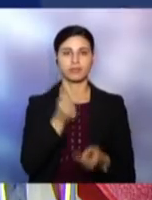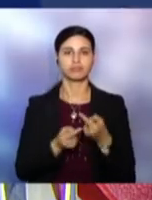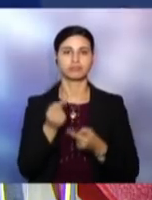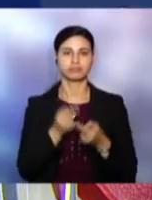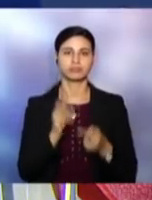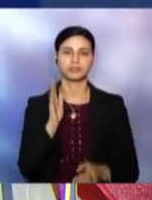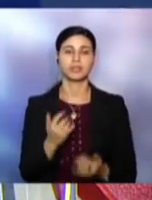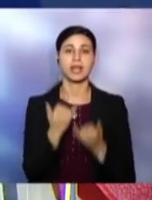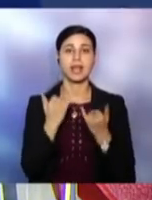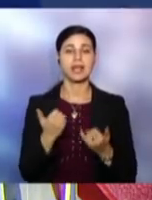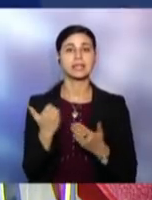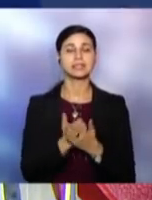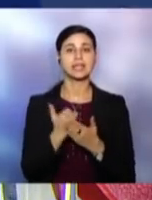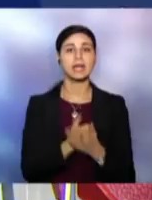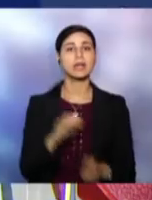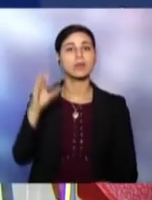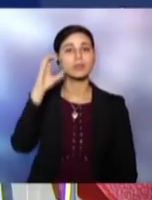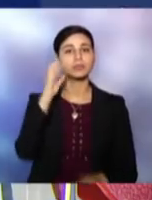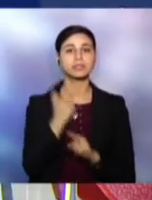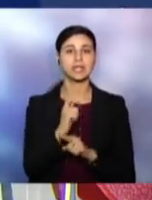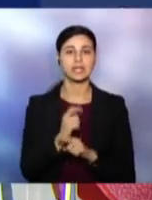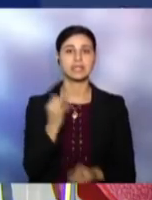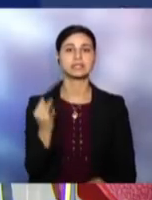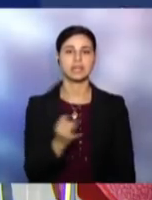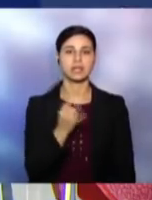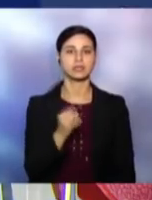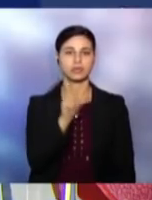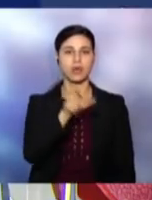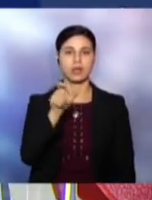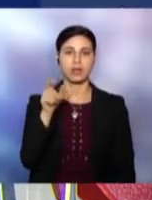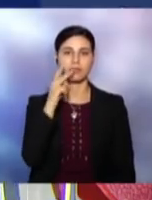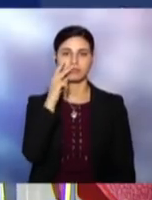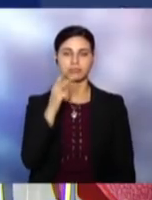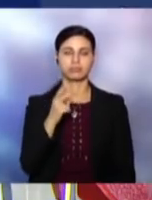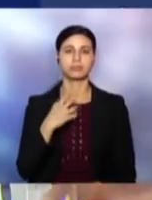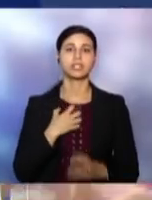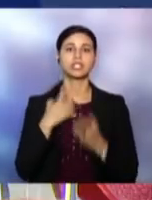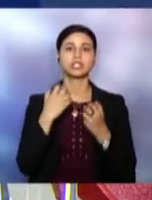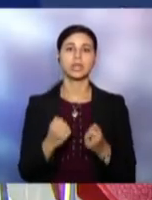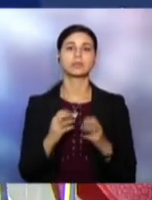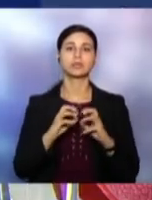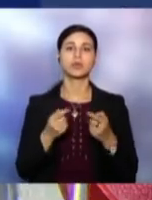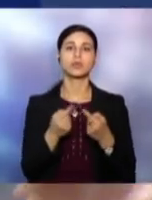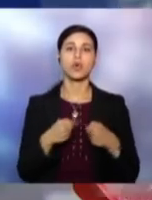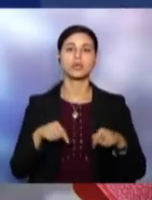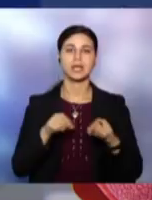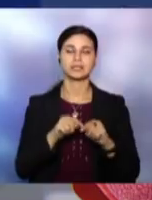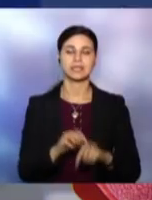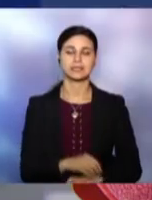გვაქვს სიახლის ბლოკი, რომელიც ასევე ძალიან საინტერესო უნდა იყოს ფართო საზოგადოებისათვის. ჯანმრთელობის მსოფლიო